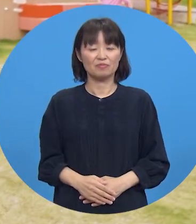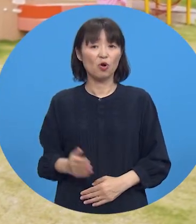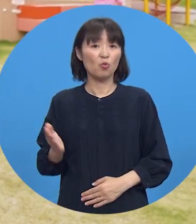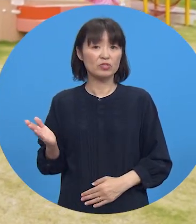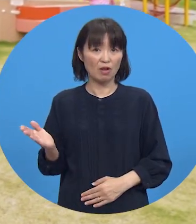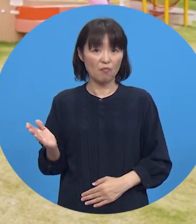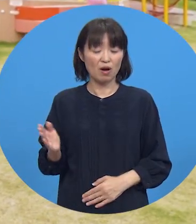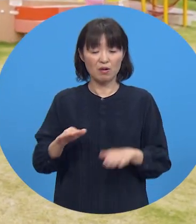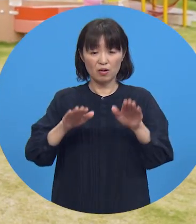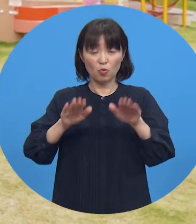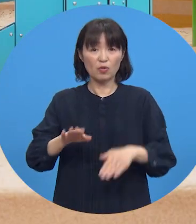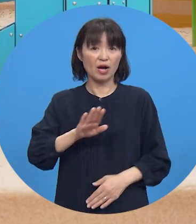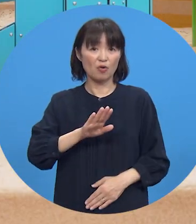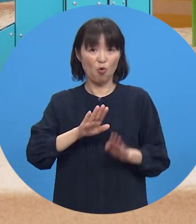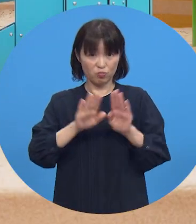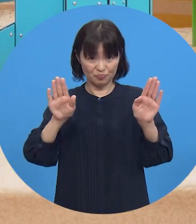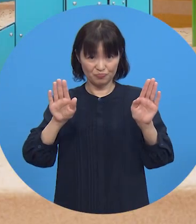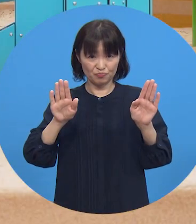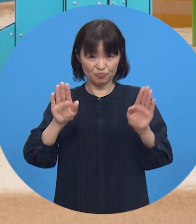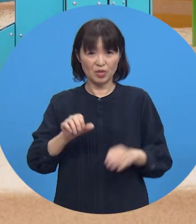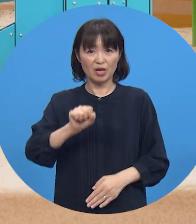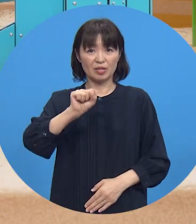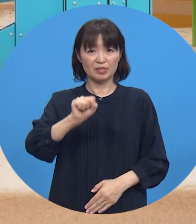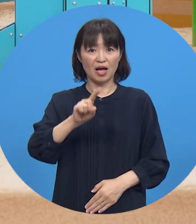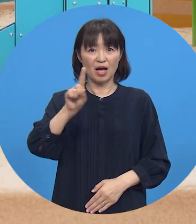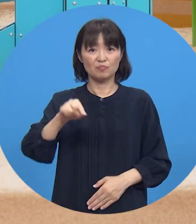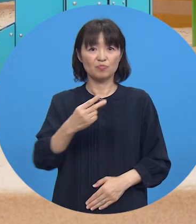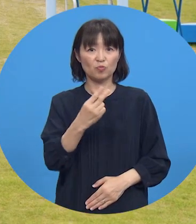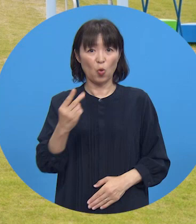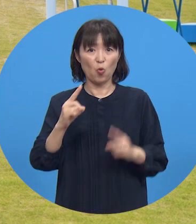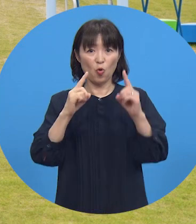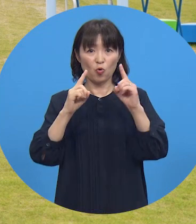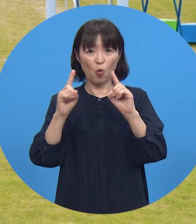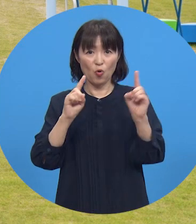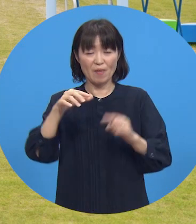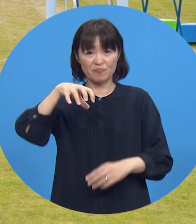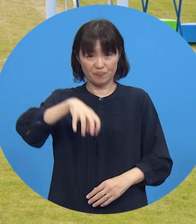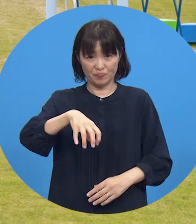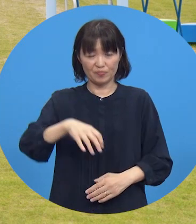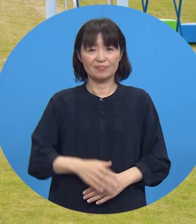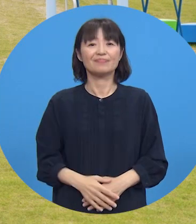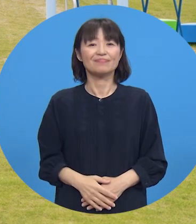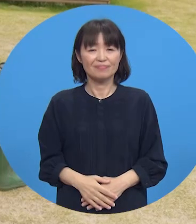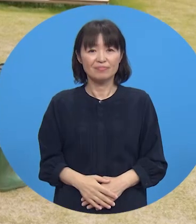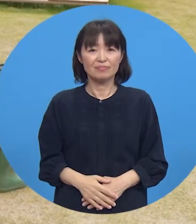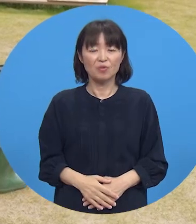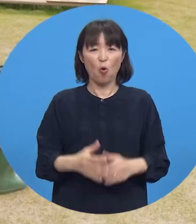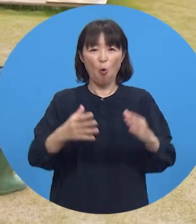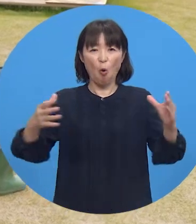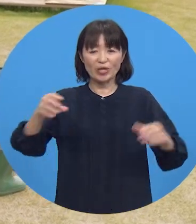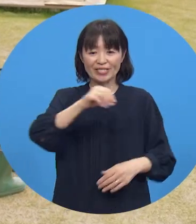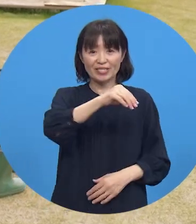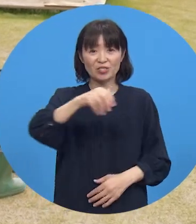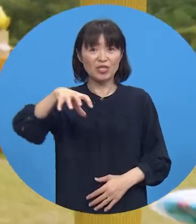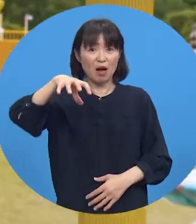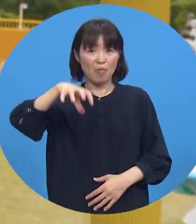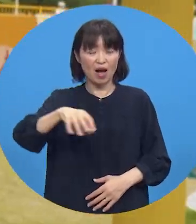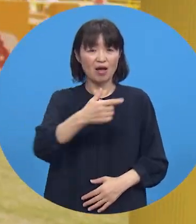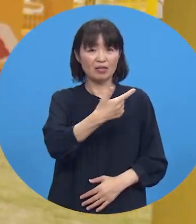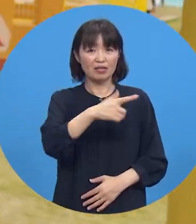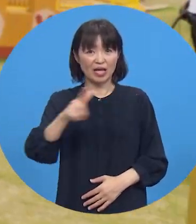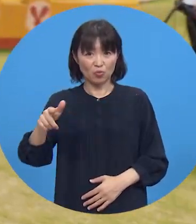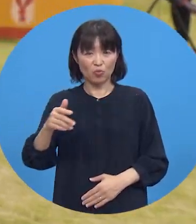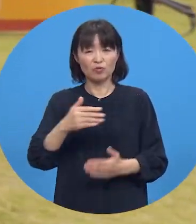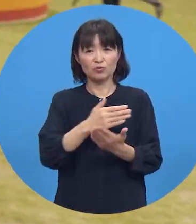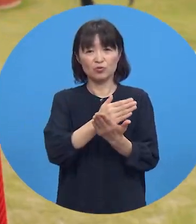こちらが今回オープンしたサンド公園。大きな砂場や滑り台など11種の